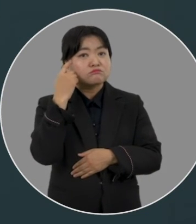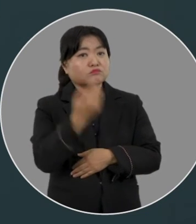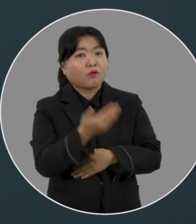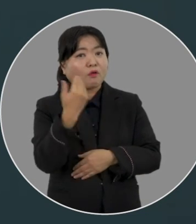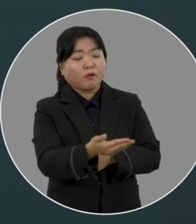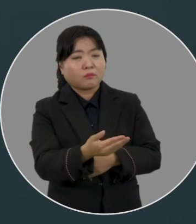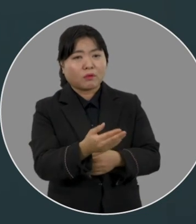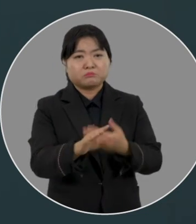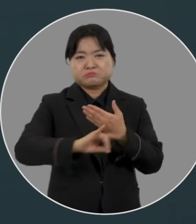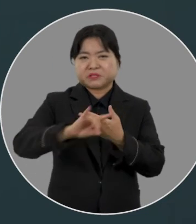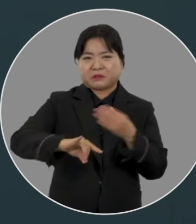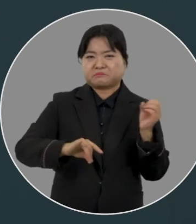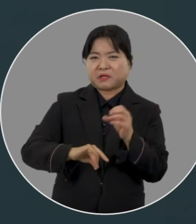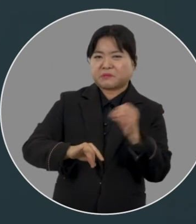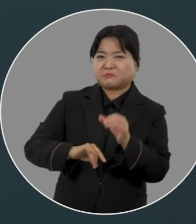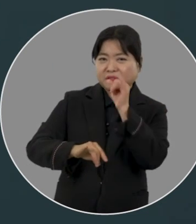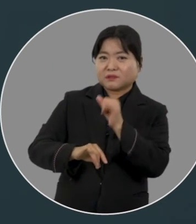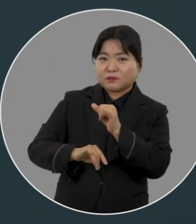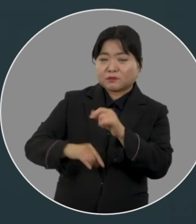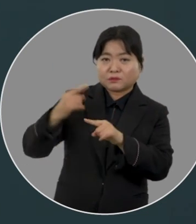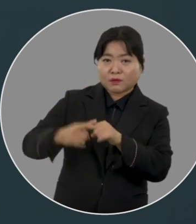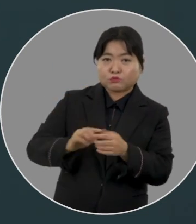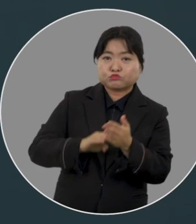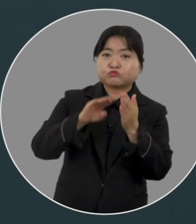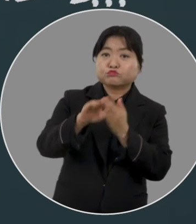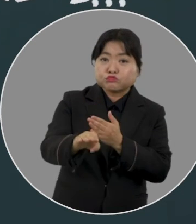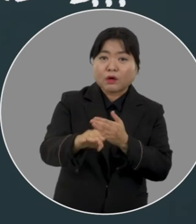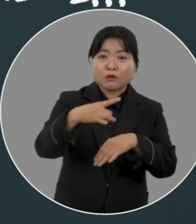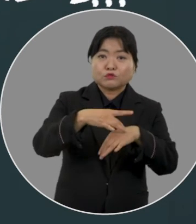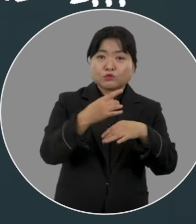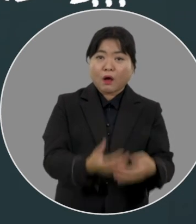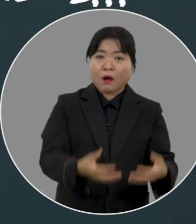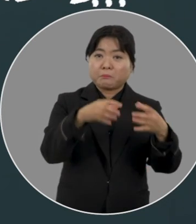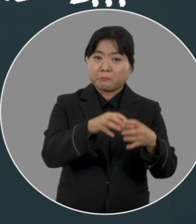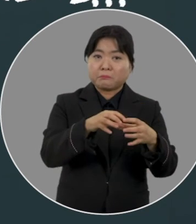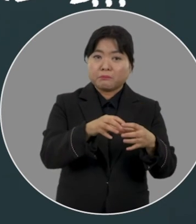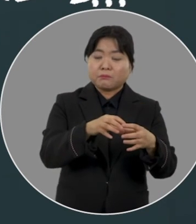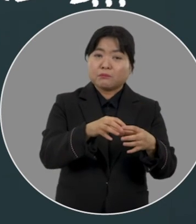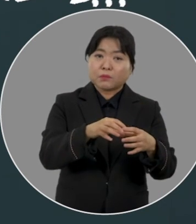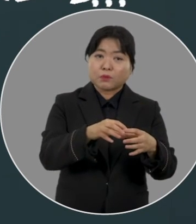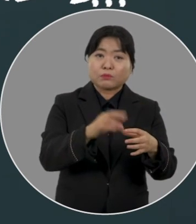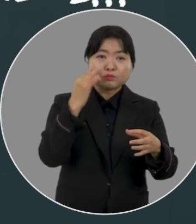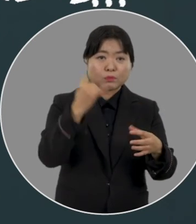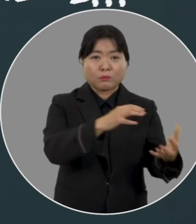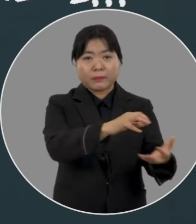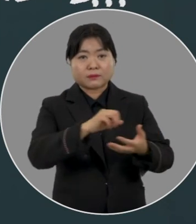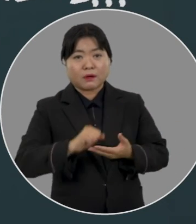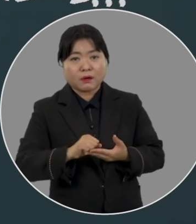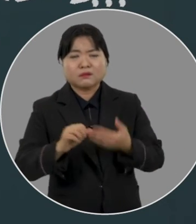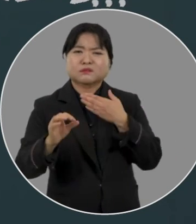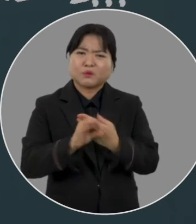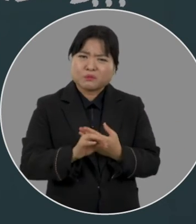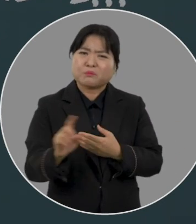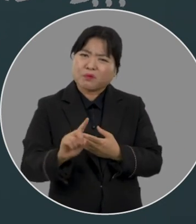이런저런 얘기를 둘러대죠. 그러다가 그 뒤에는 유골 함이 돼서 돌아오기도 해요. 그쯤